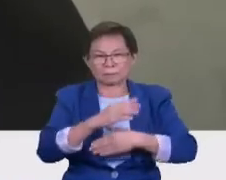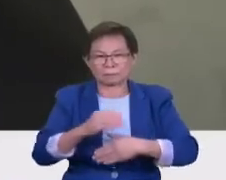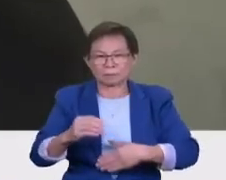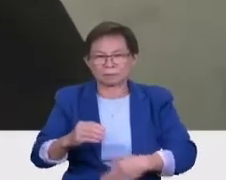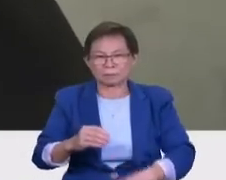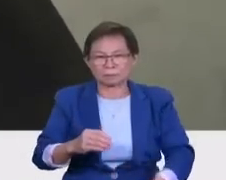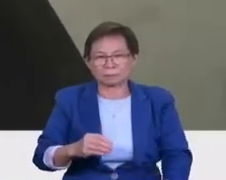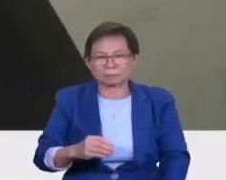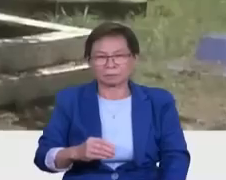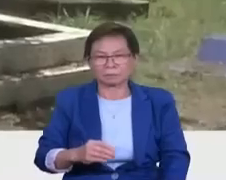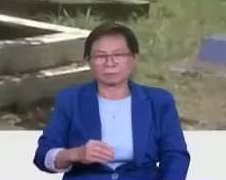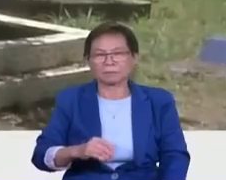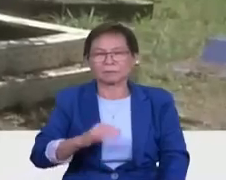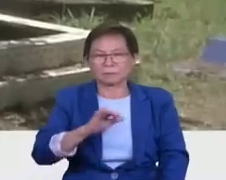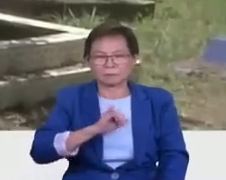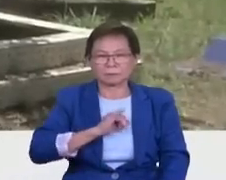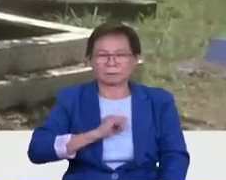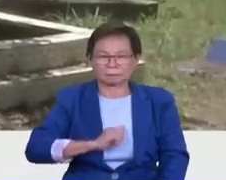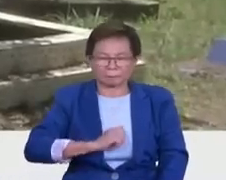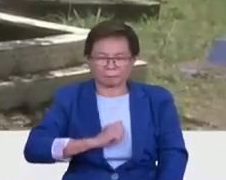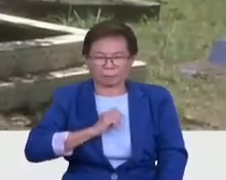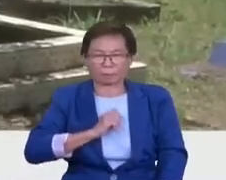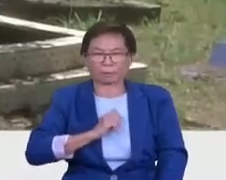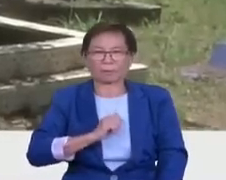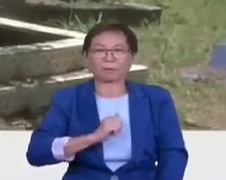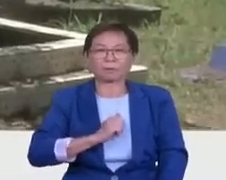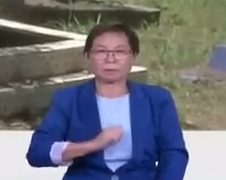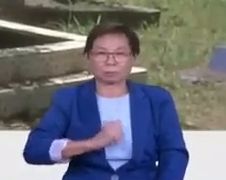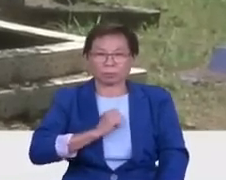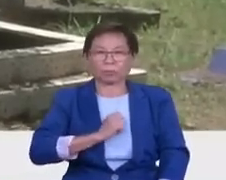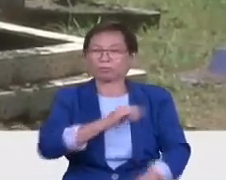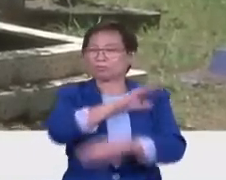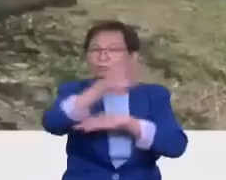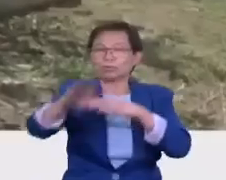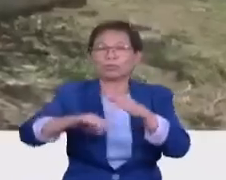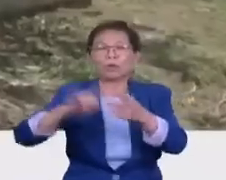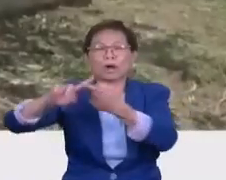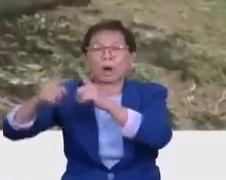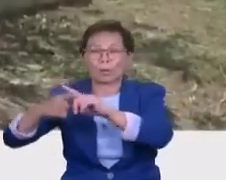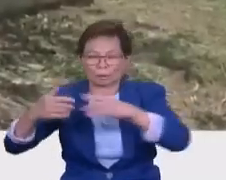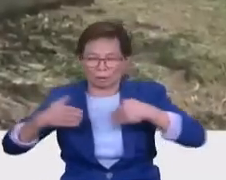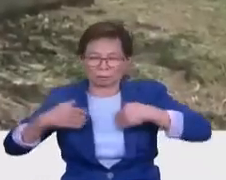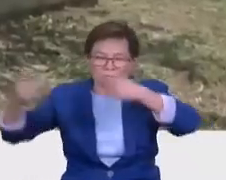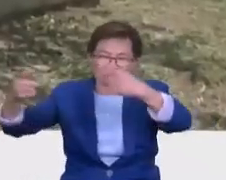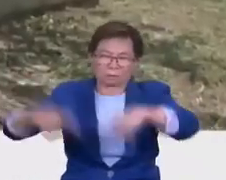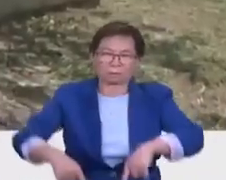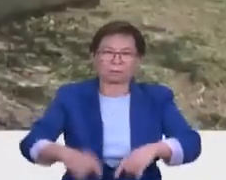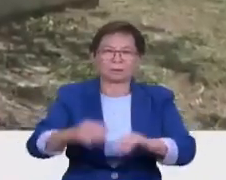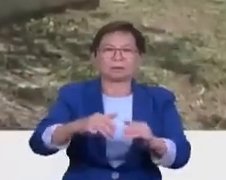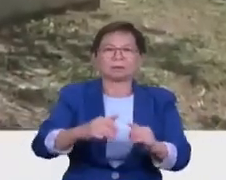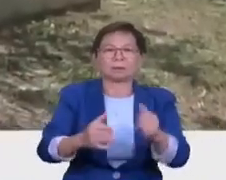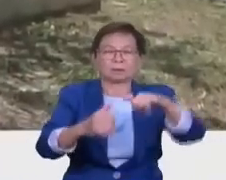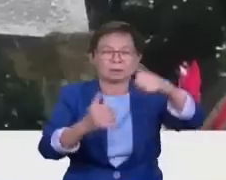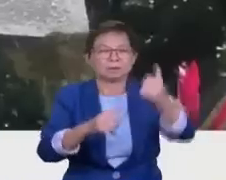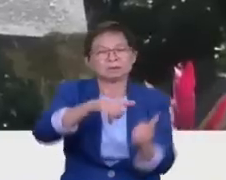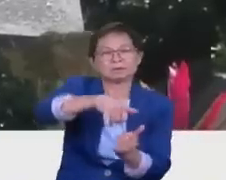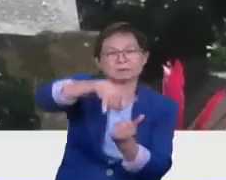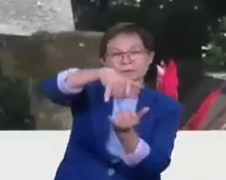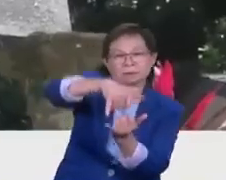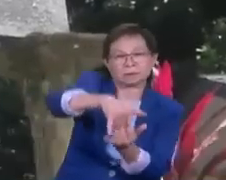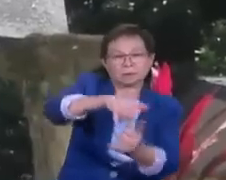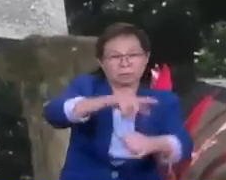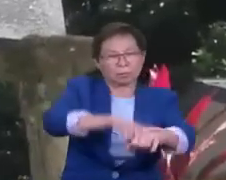dan saya banggalah dengan kru semua yang ada jenazah dikebumikan